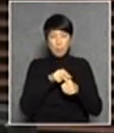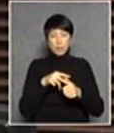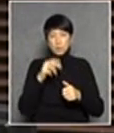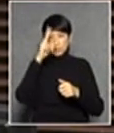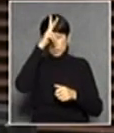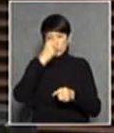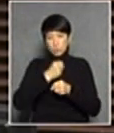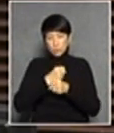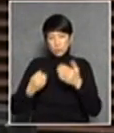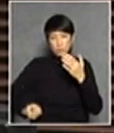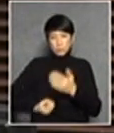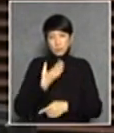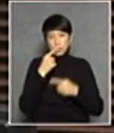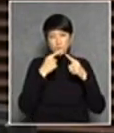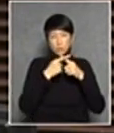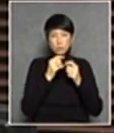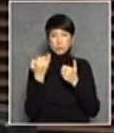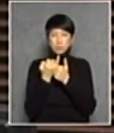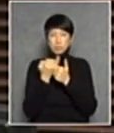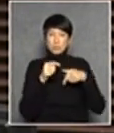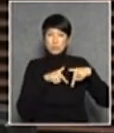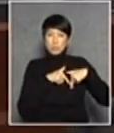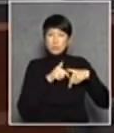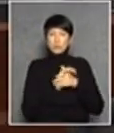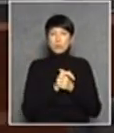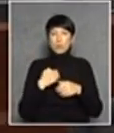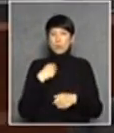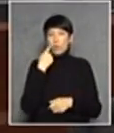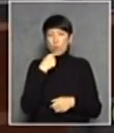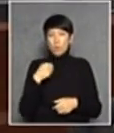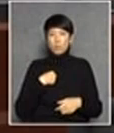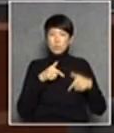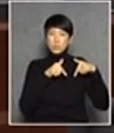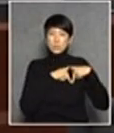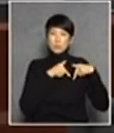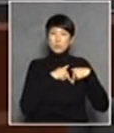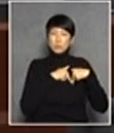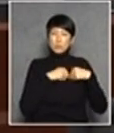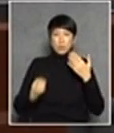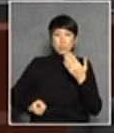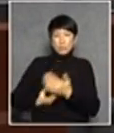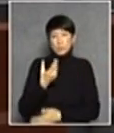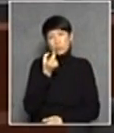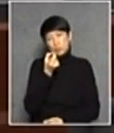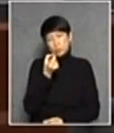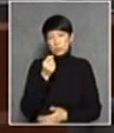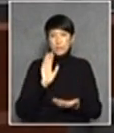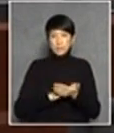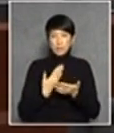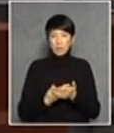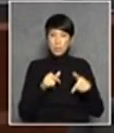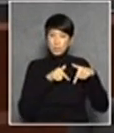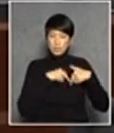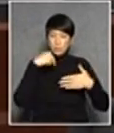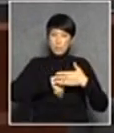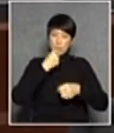啫？喂，你贊助學生係個心啊嘛，我都講啦，我都係以個心，雖然我個金錢係微薄嘅。但是一個心做事，